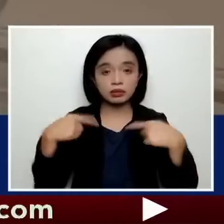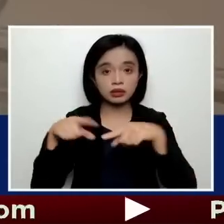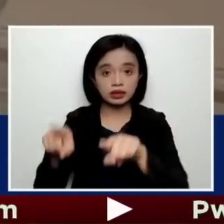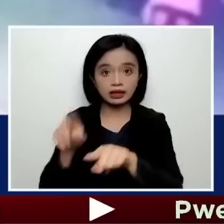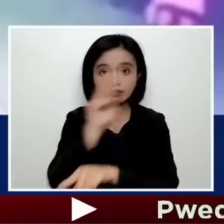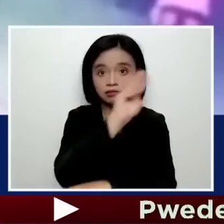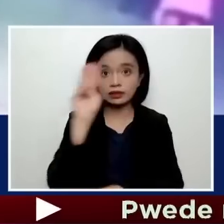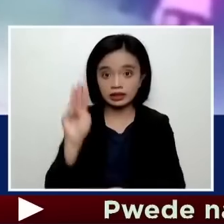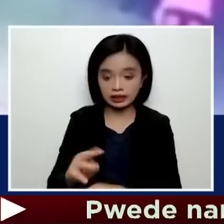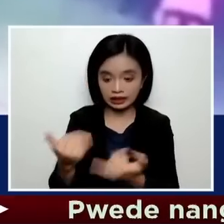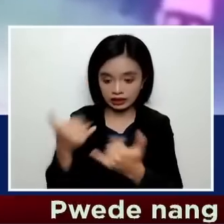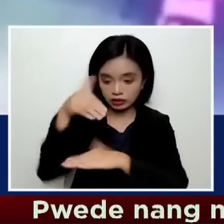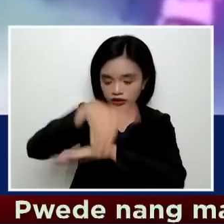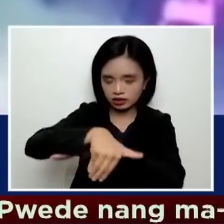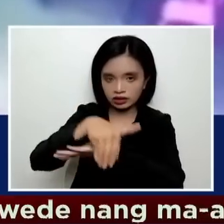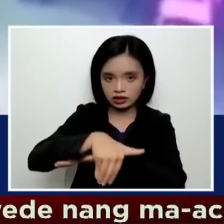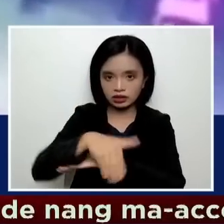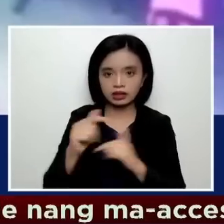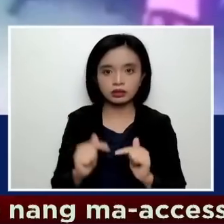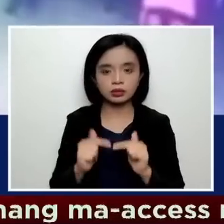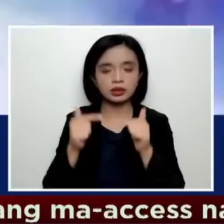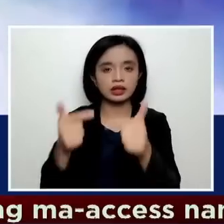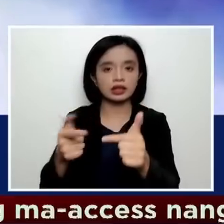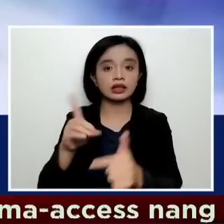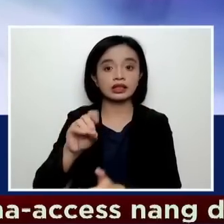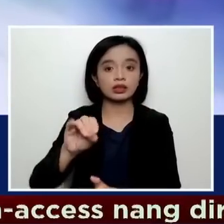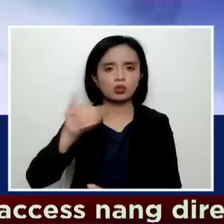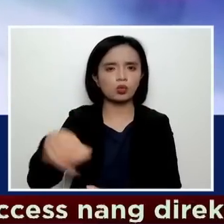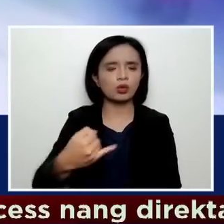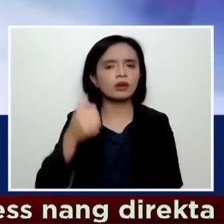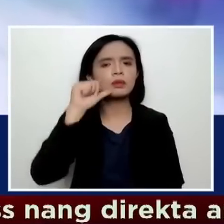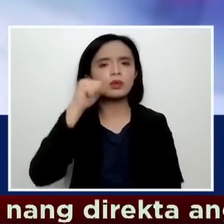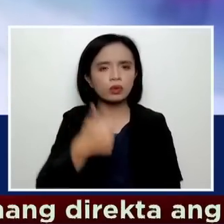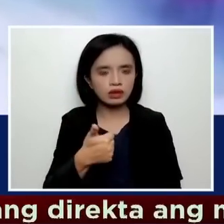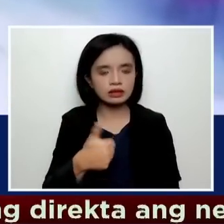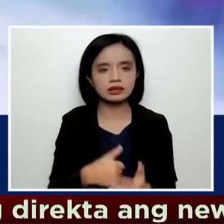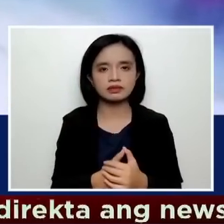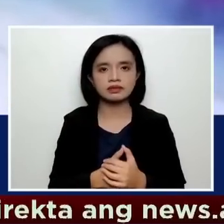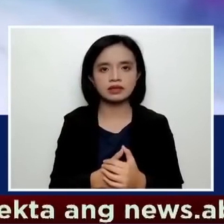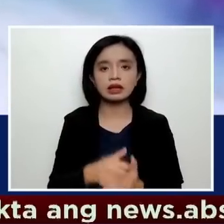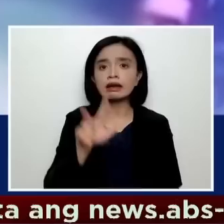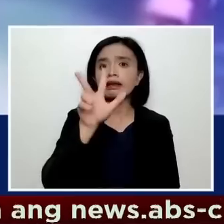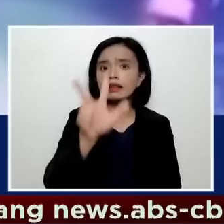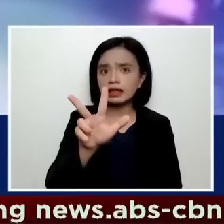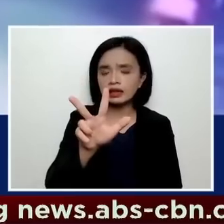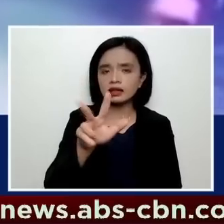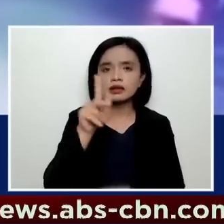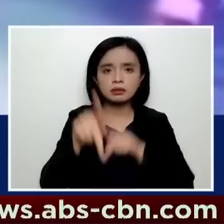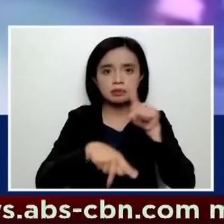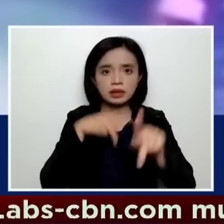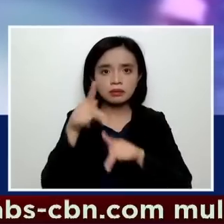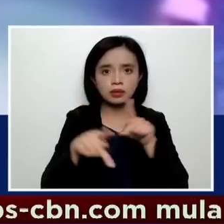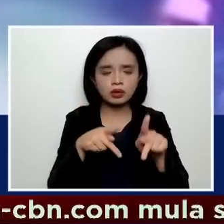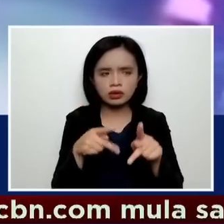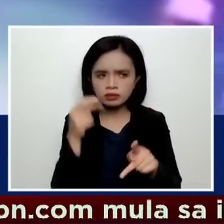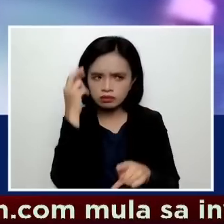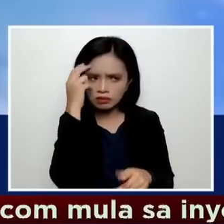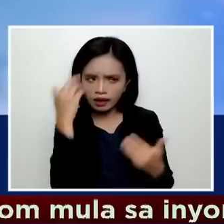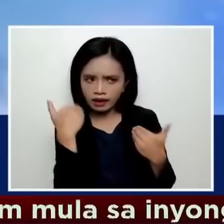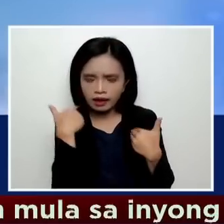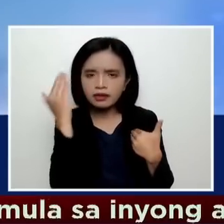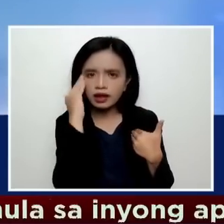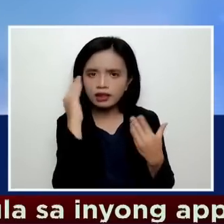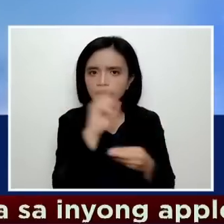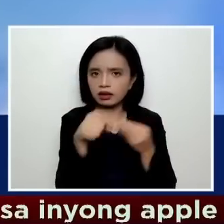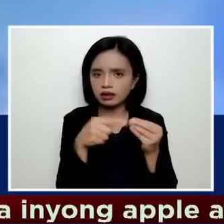gabi at ita-turnover sa DOJ bukas. Anya na sa 3 pa na hinihinalang may kinalaman sa